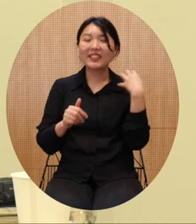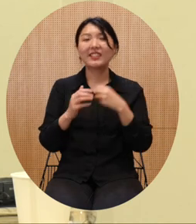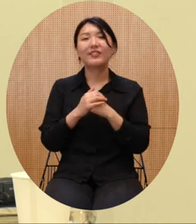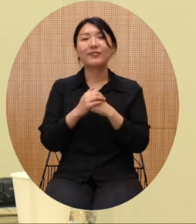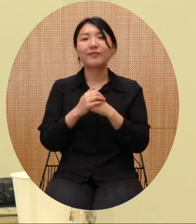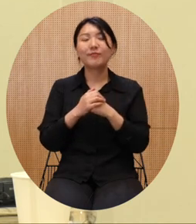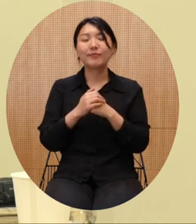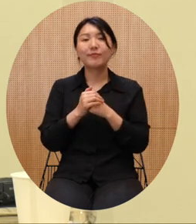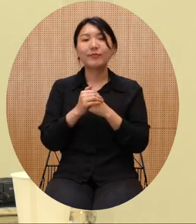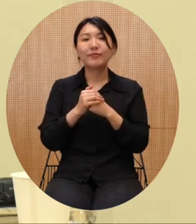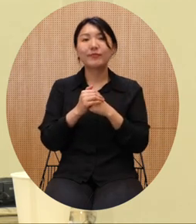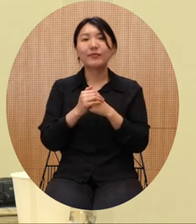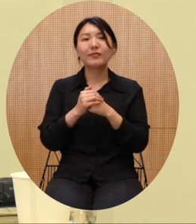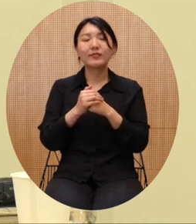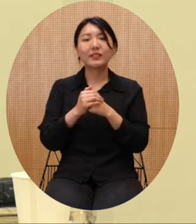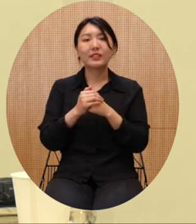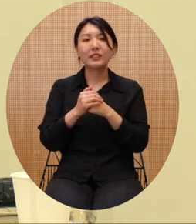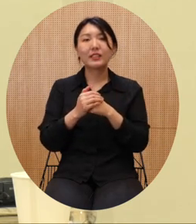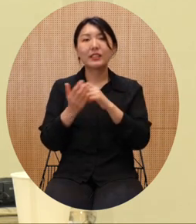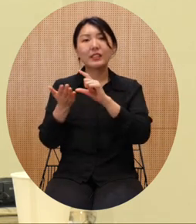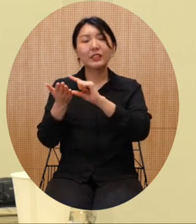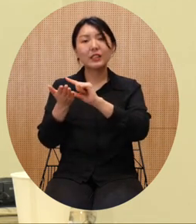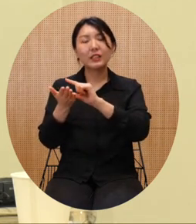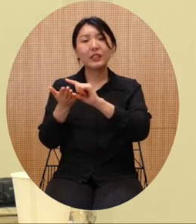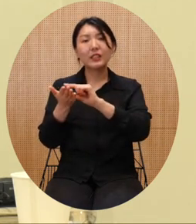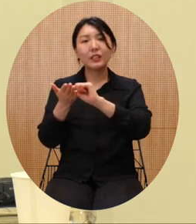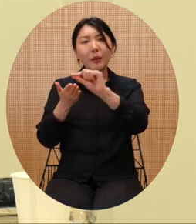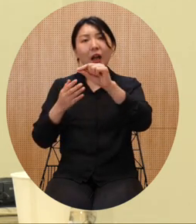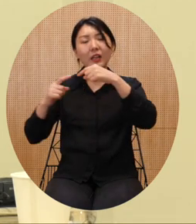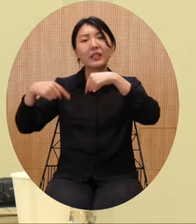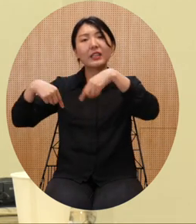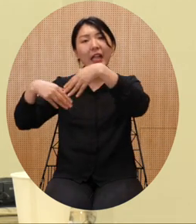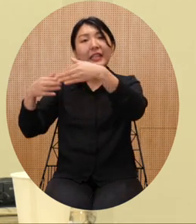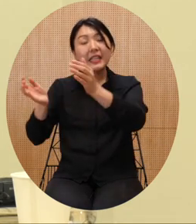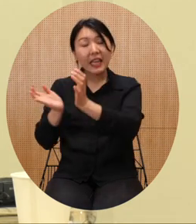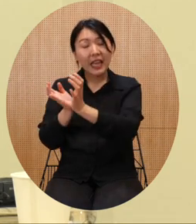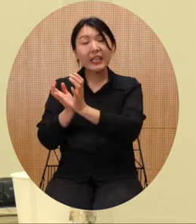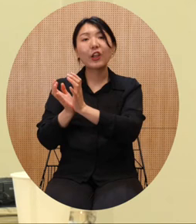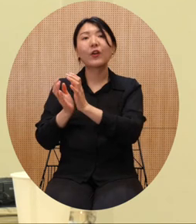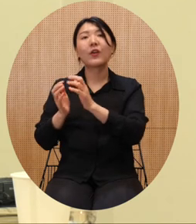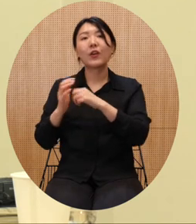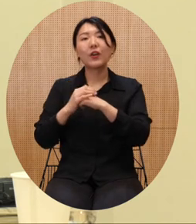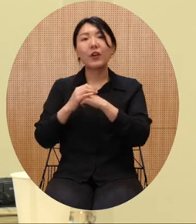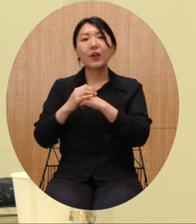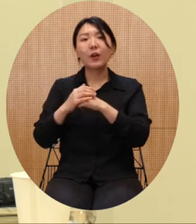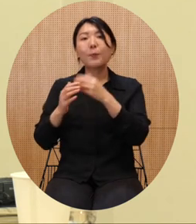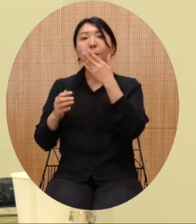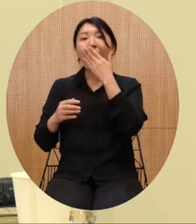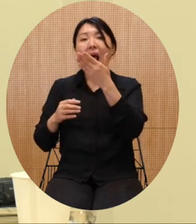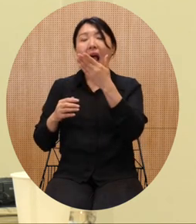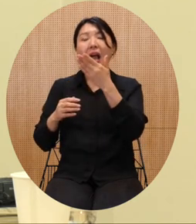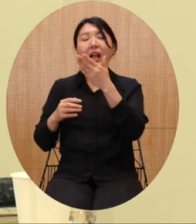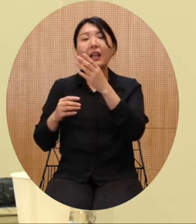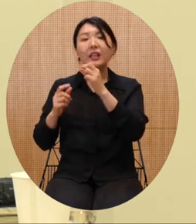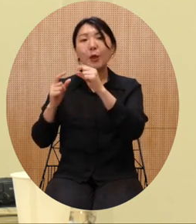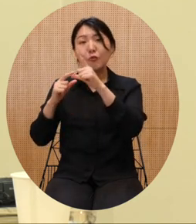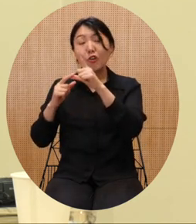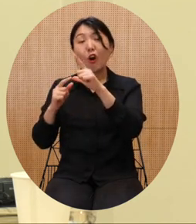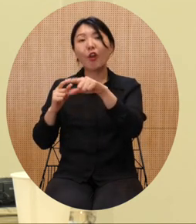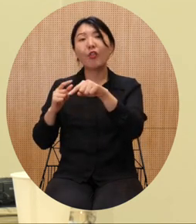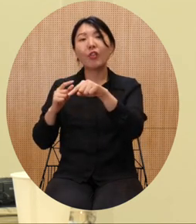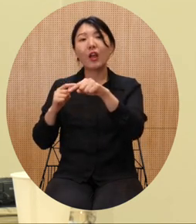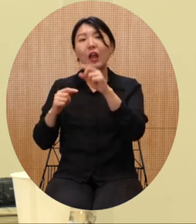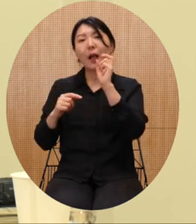그래서 지방 기초 지방자치단체에서 할 수 있는 대부분의 것들은